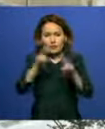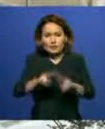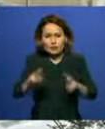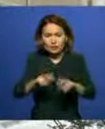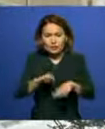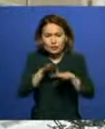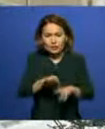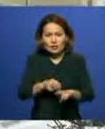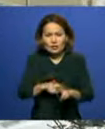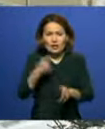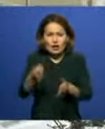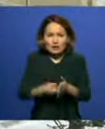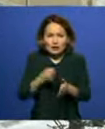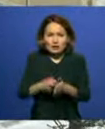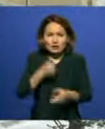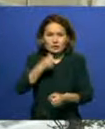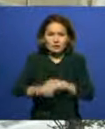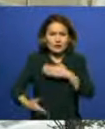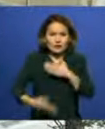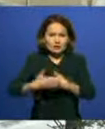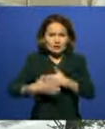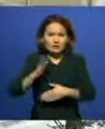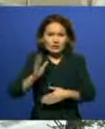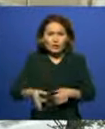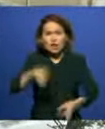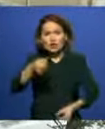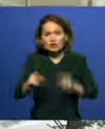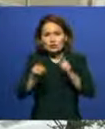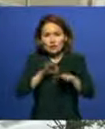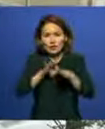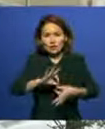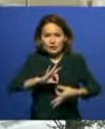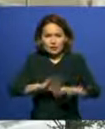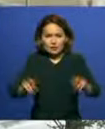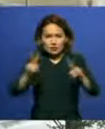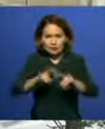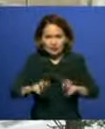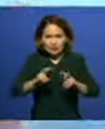алқабилерді қатыстыру құқығын пайдаланған жоқ. Біз сот процесін назарда ұстайтын боламыз.